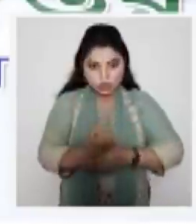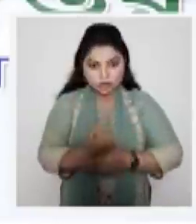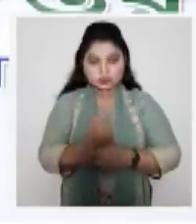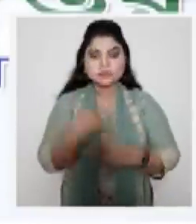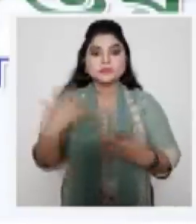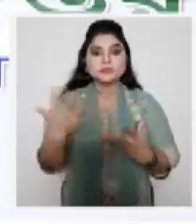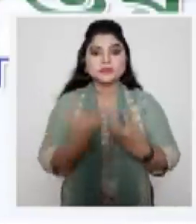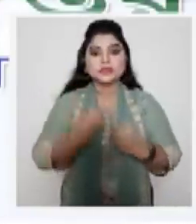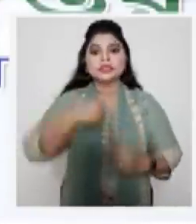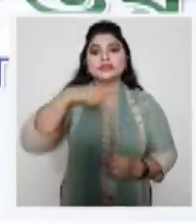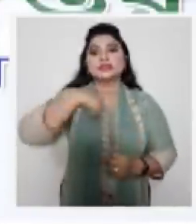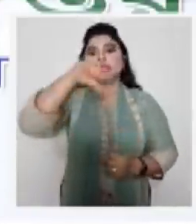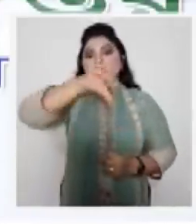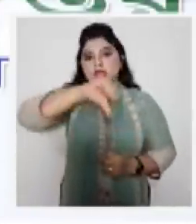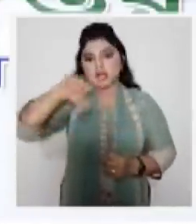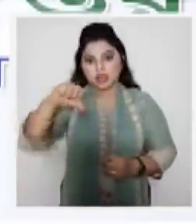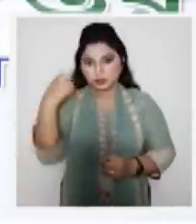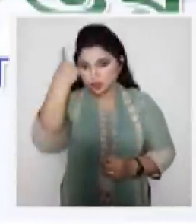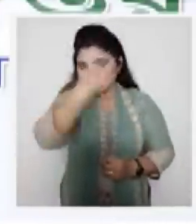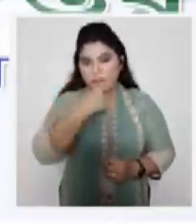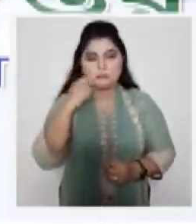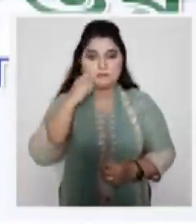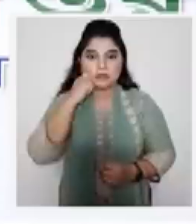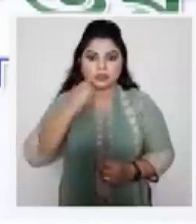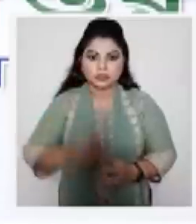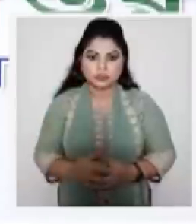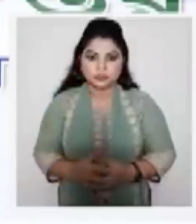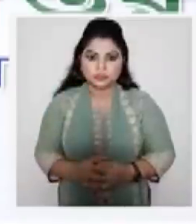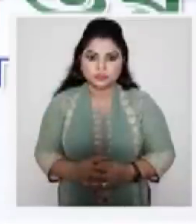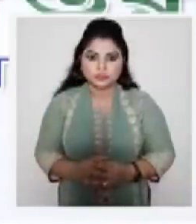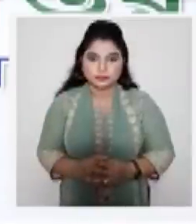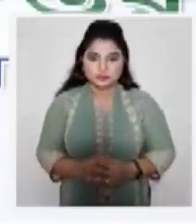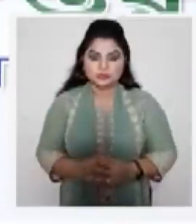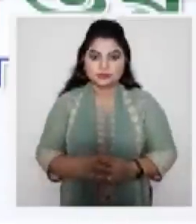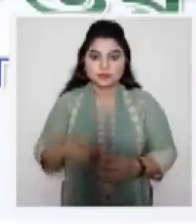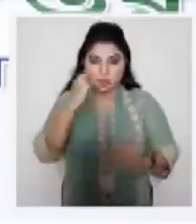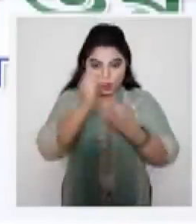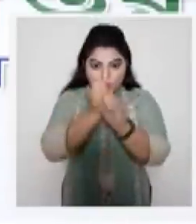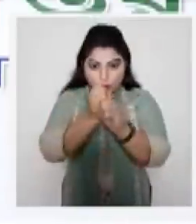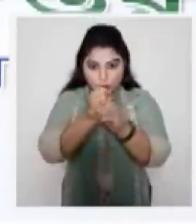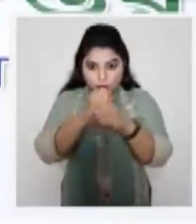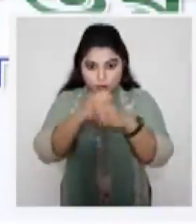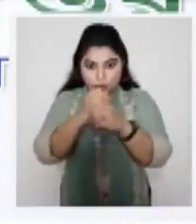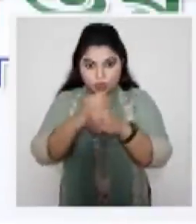যা পরীক্ষা হয়েছে তাতে শনাক্ত হয়েছে 3,099 জন।